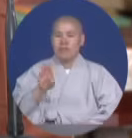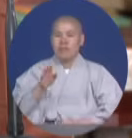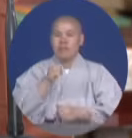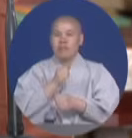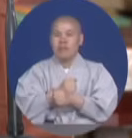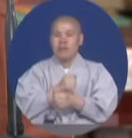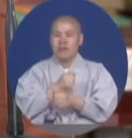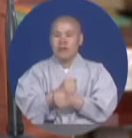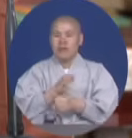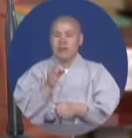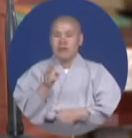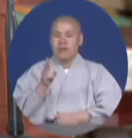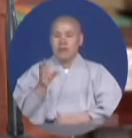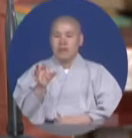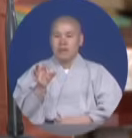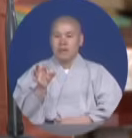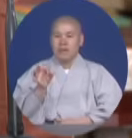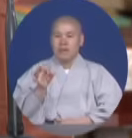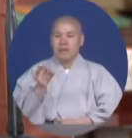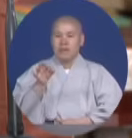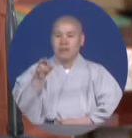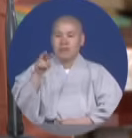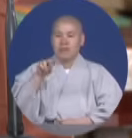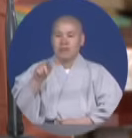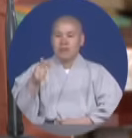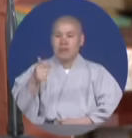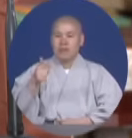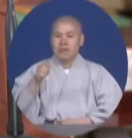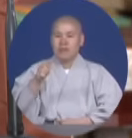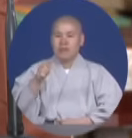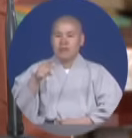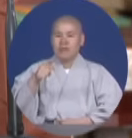광대법하야 영파